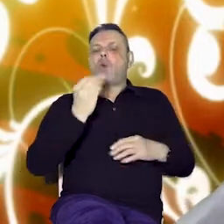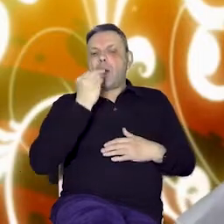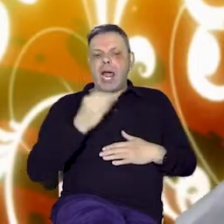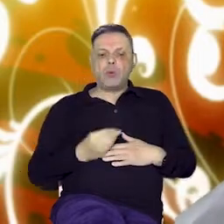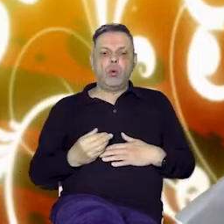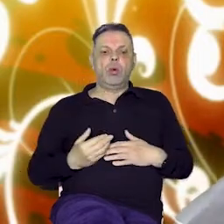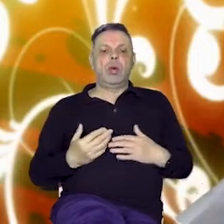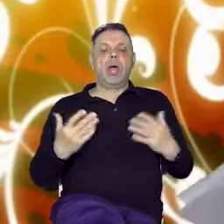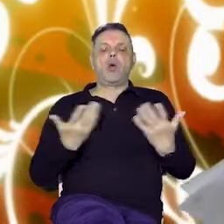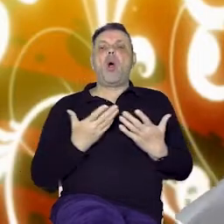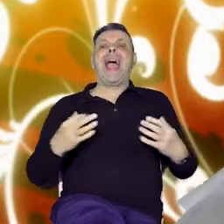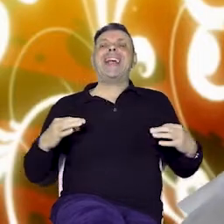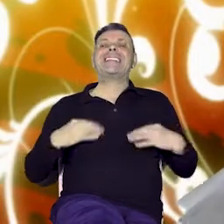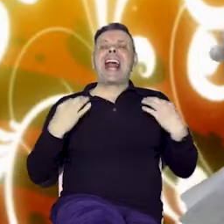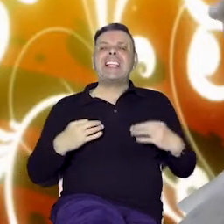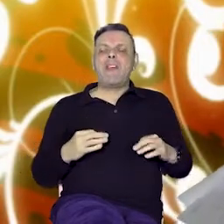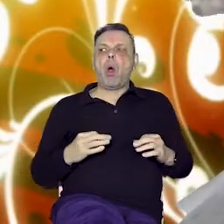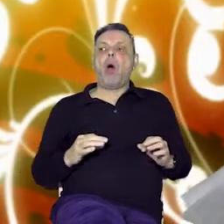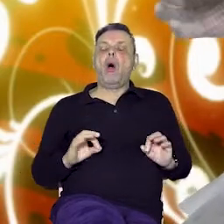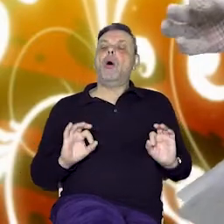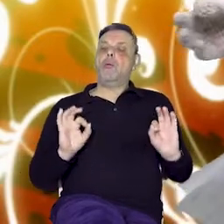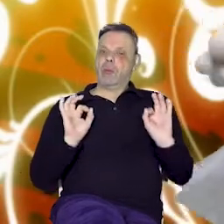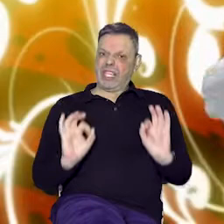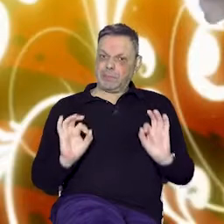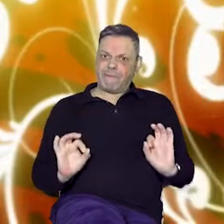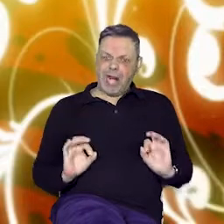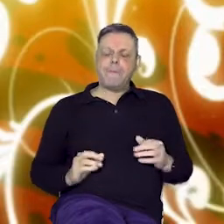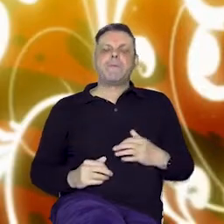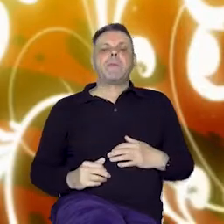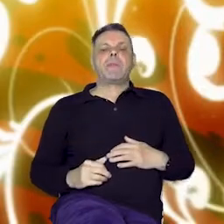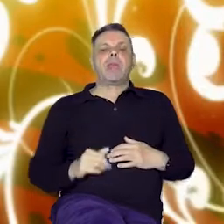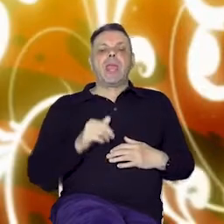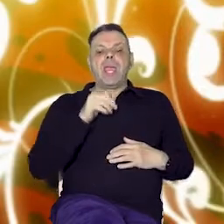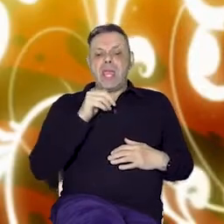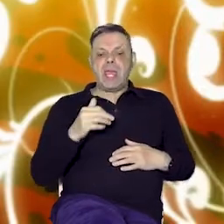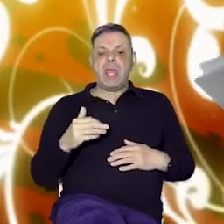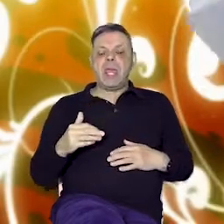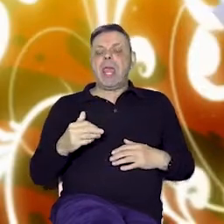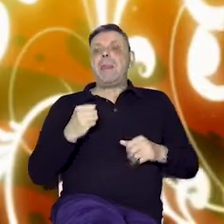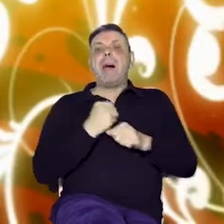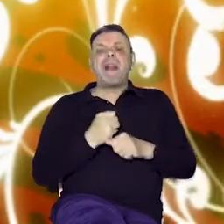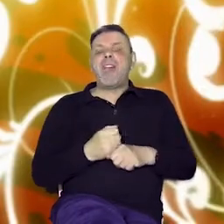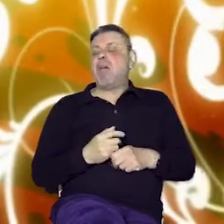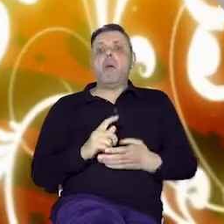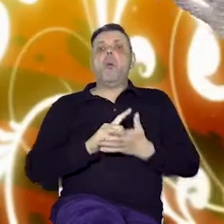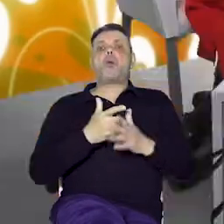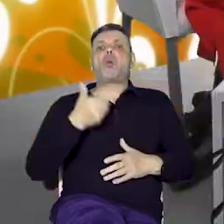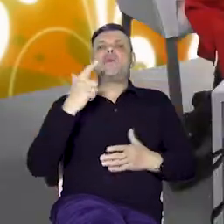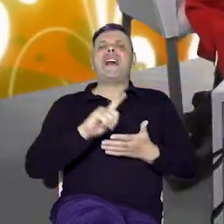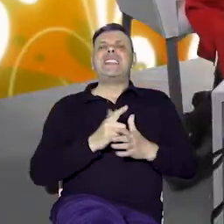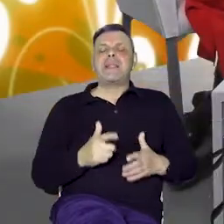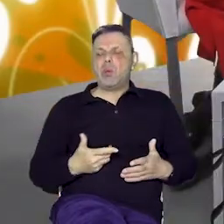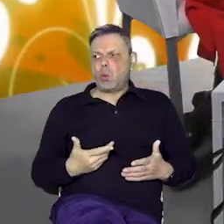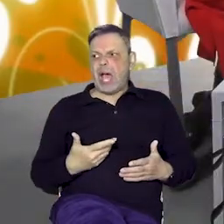koja je zdravstveno apsolutno ispravna i nutricionistički i kući je u roku 20 minuta dovrše i oni svi